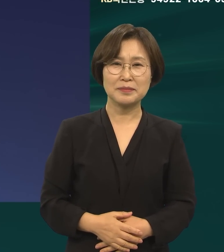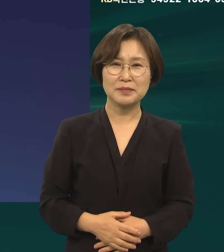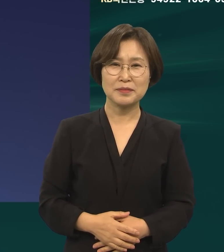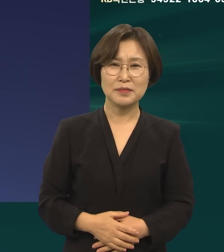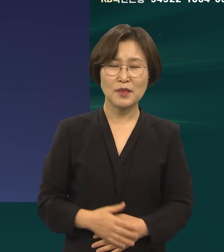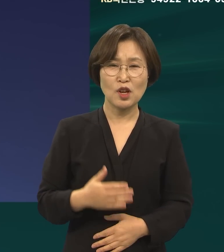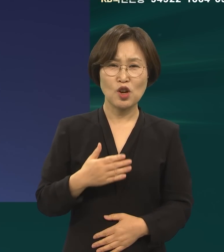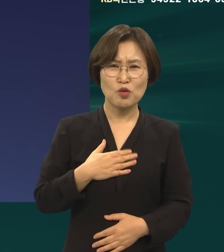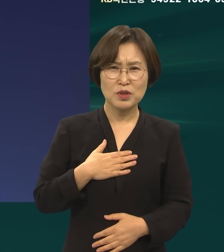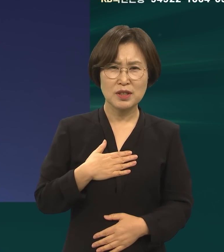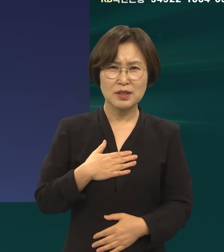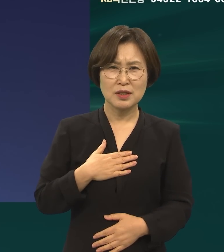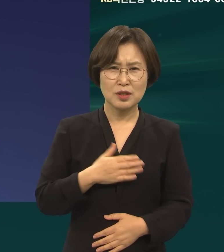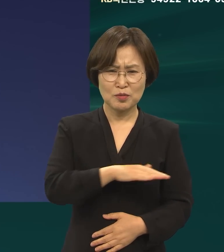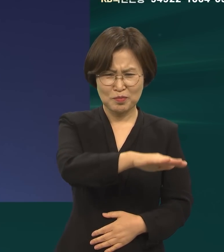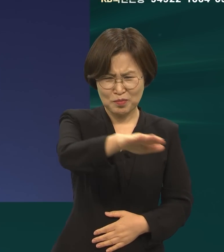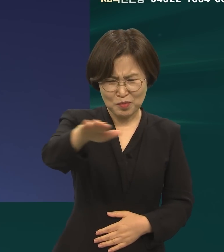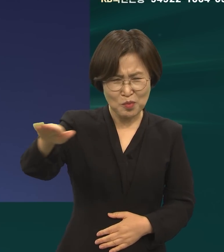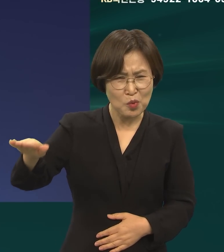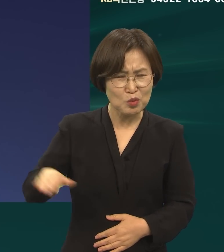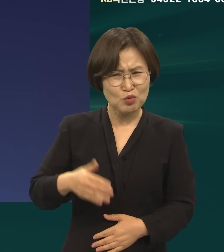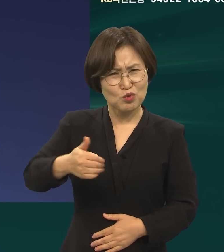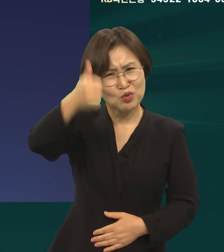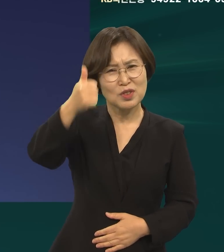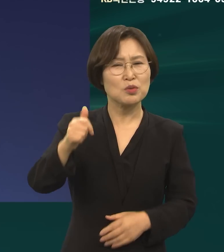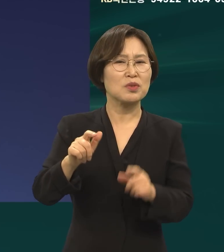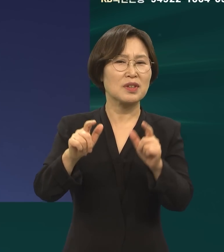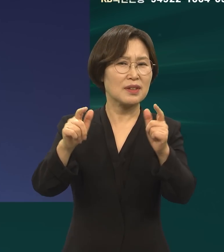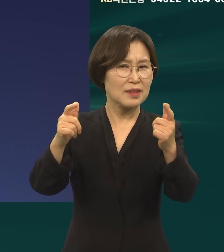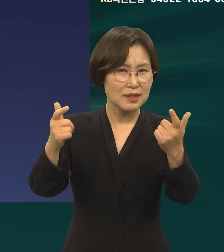우린 전부 다 조연이에요.